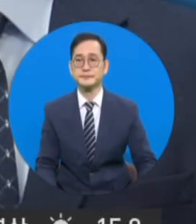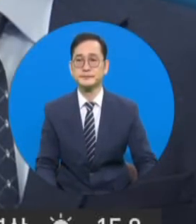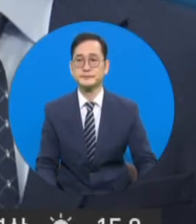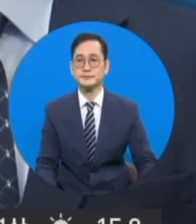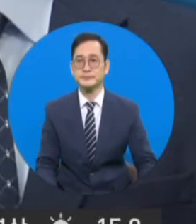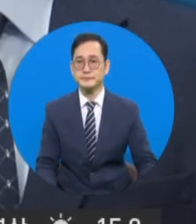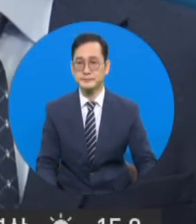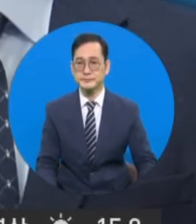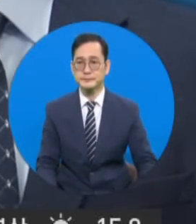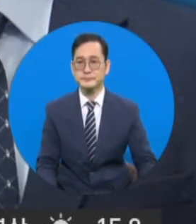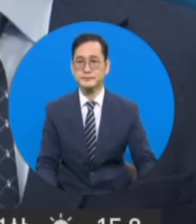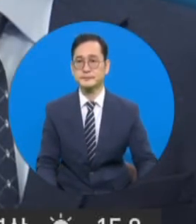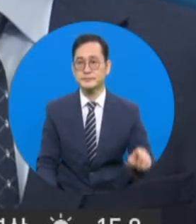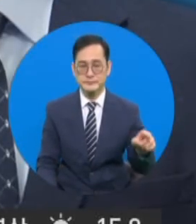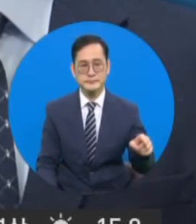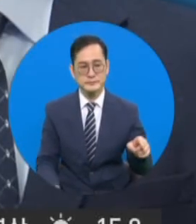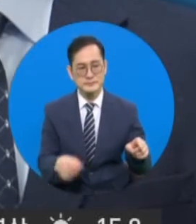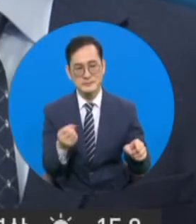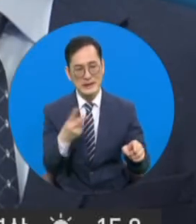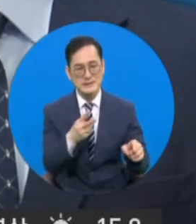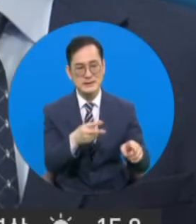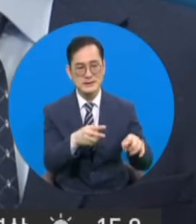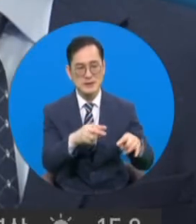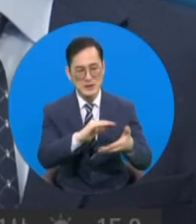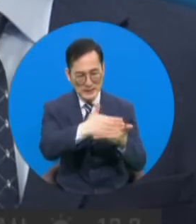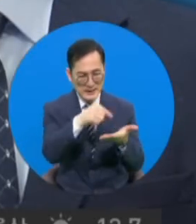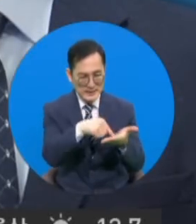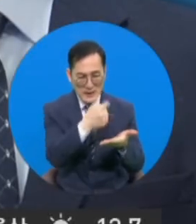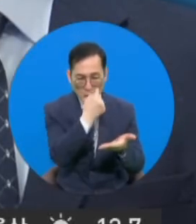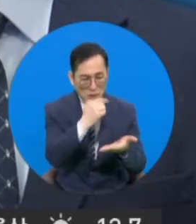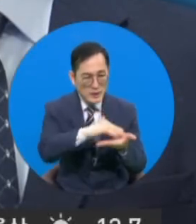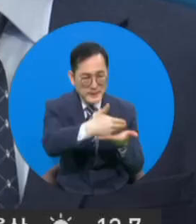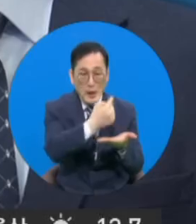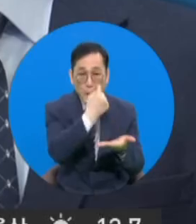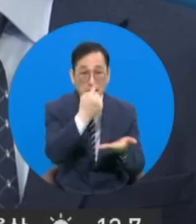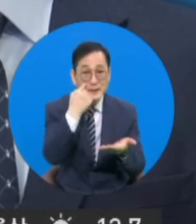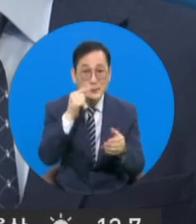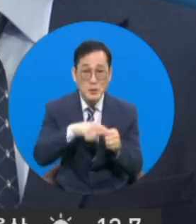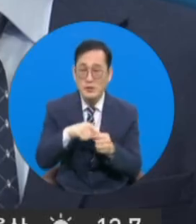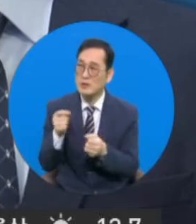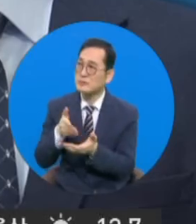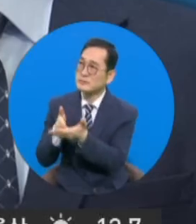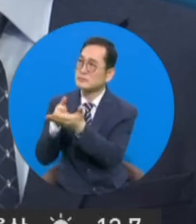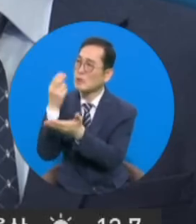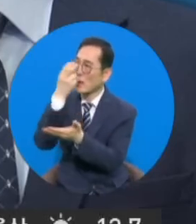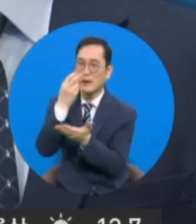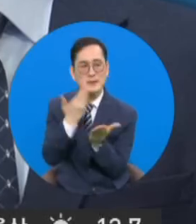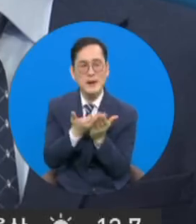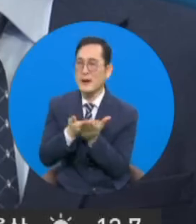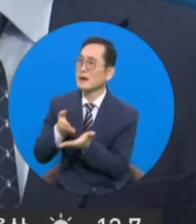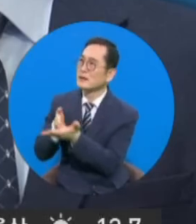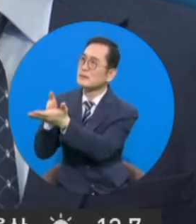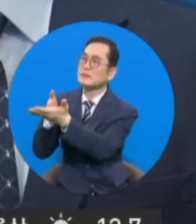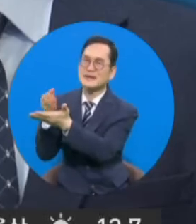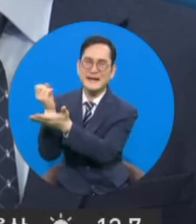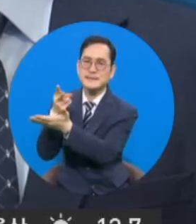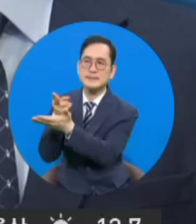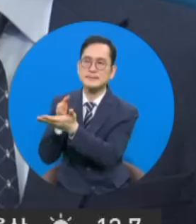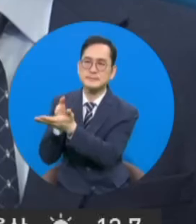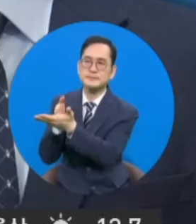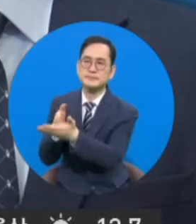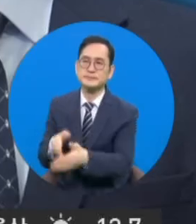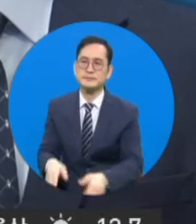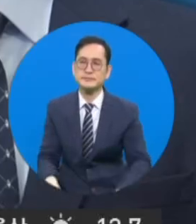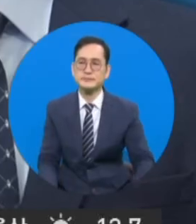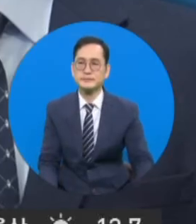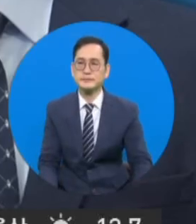파악 위에 전자지가 맞출 수행 영장을 재청과할 걸 검토하고 있다 검찰관계자 지난번 영장 기각됐을 때와 지금의 상황이 달라서